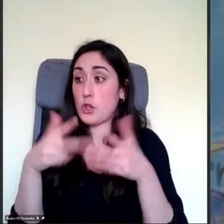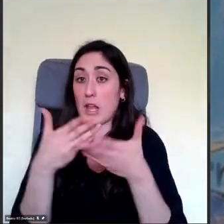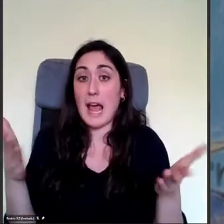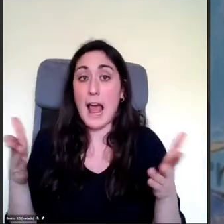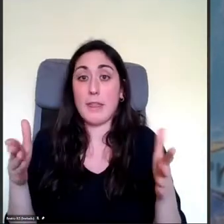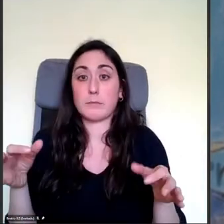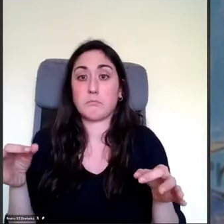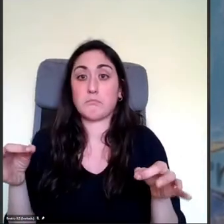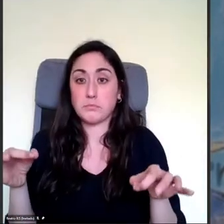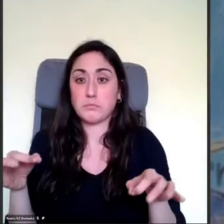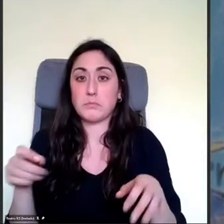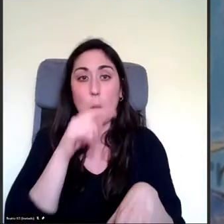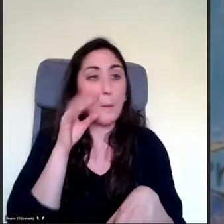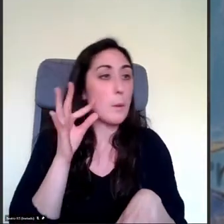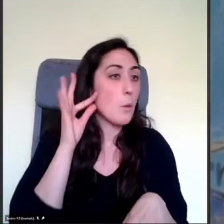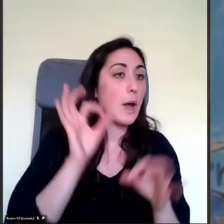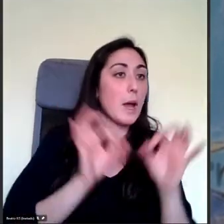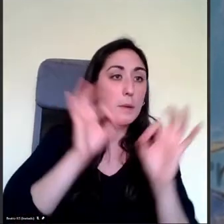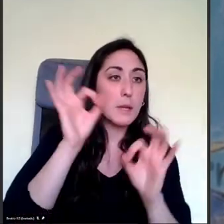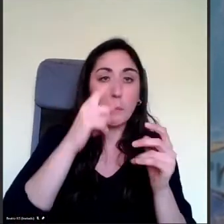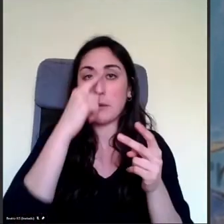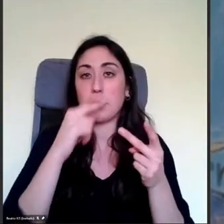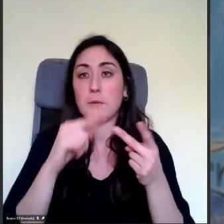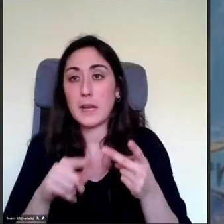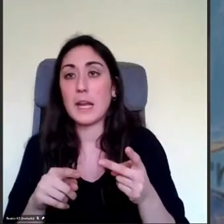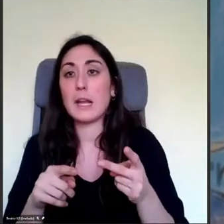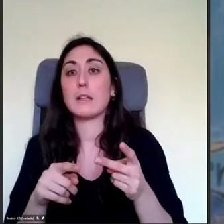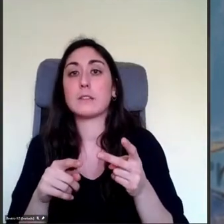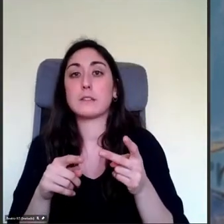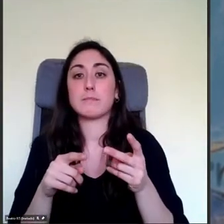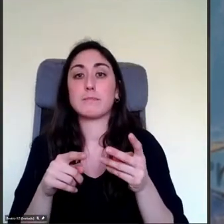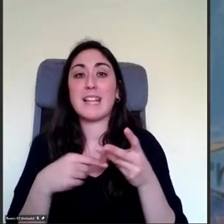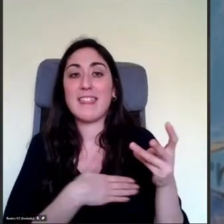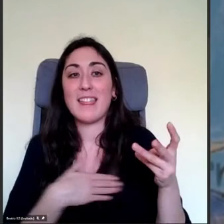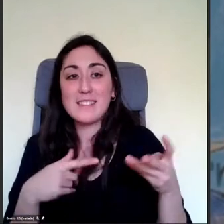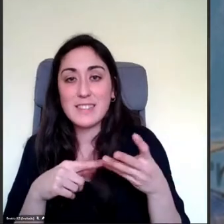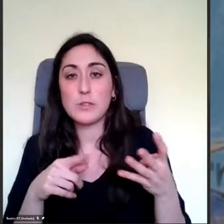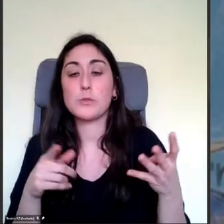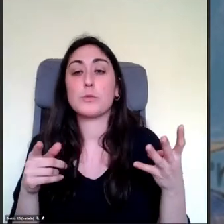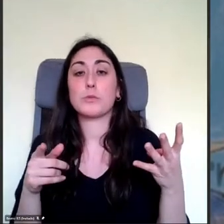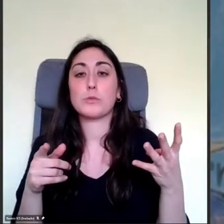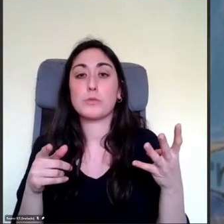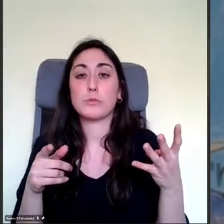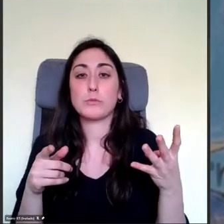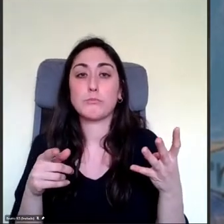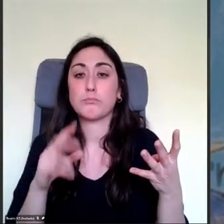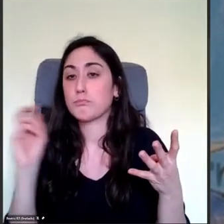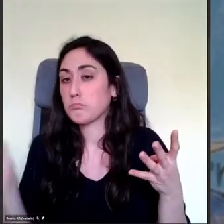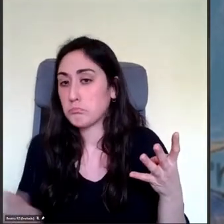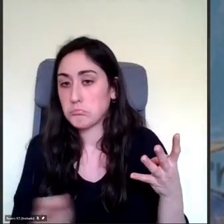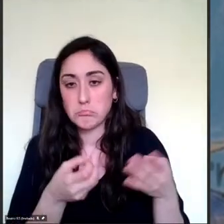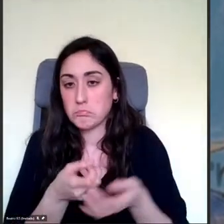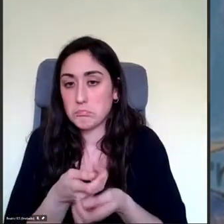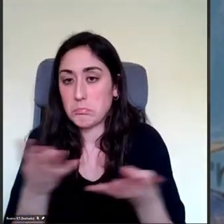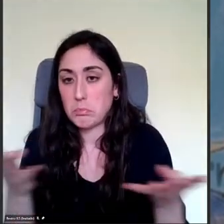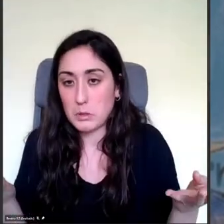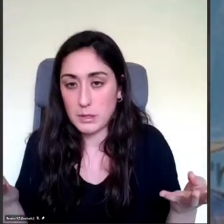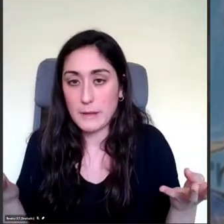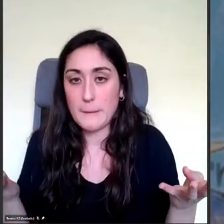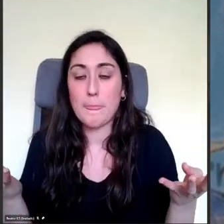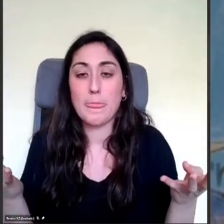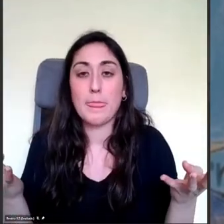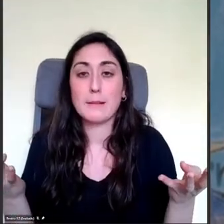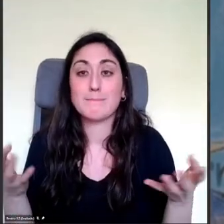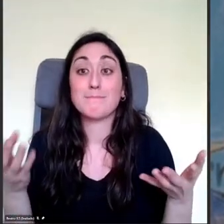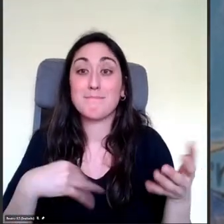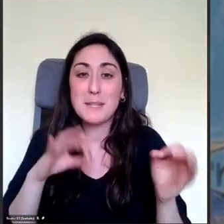percentatges d'homes, de dones, perfils, orientacions, desitjos, tendències, volem també que el Congrés Ubestitec sigui divers.